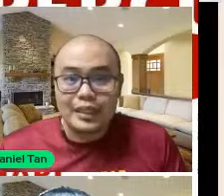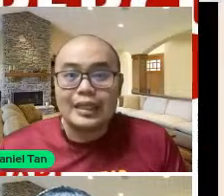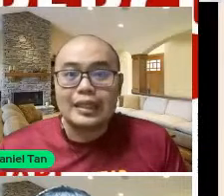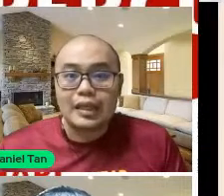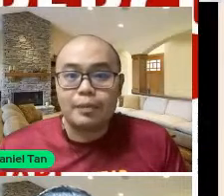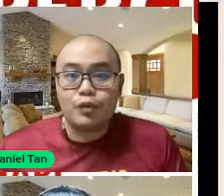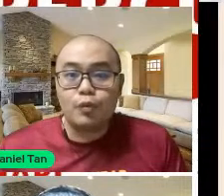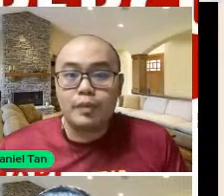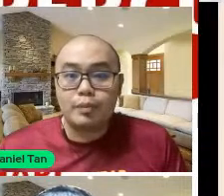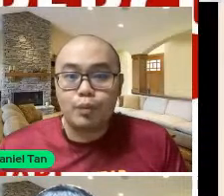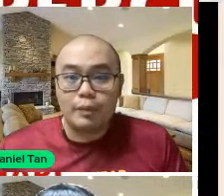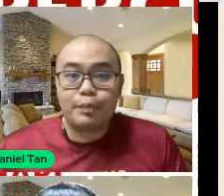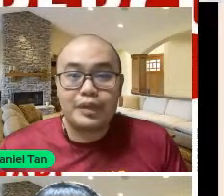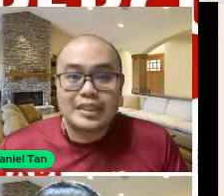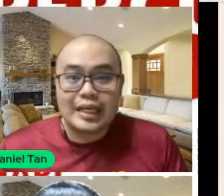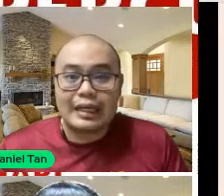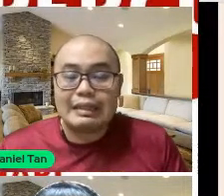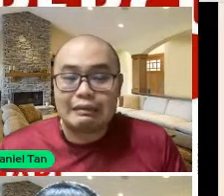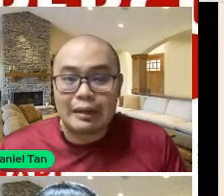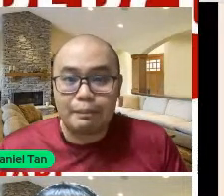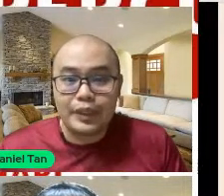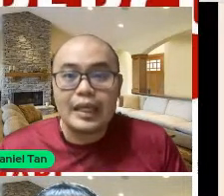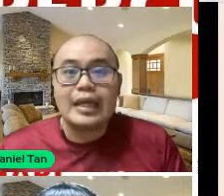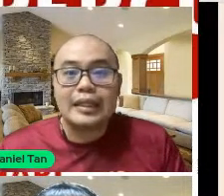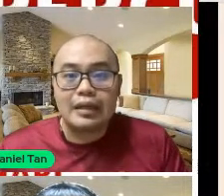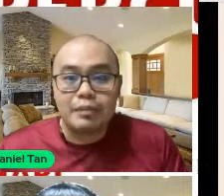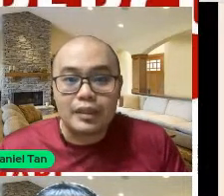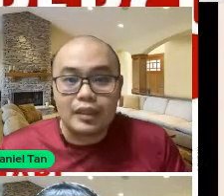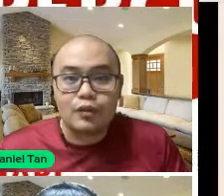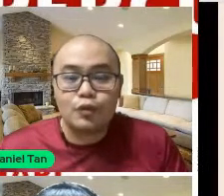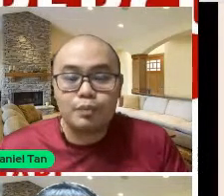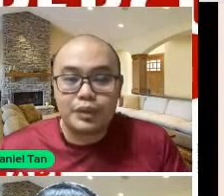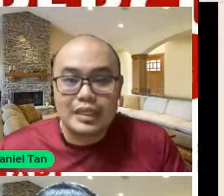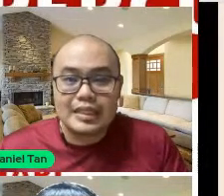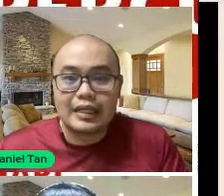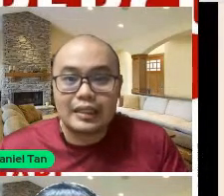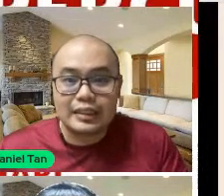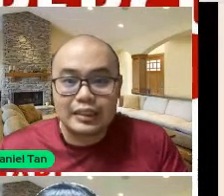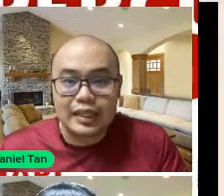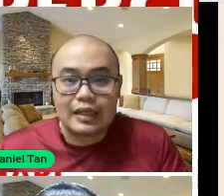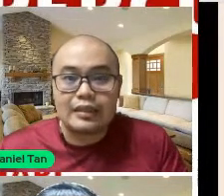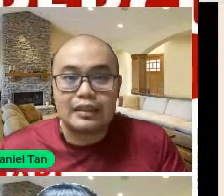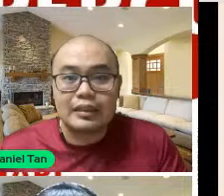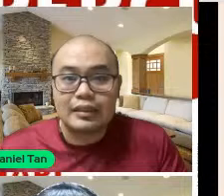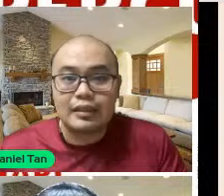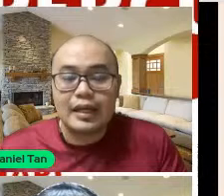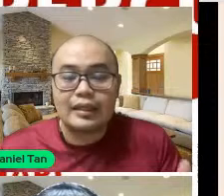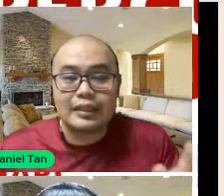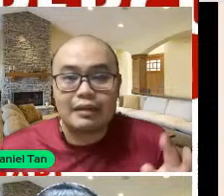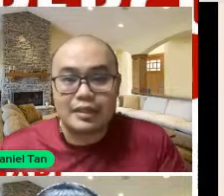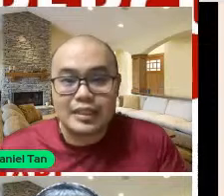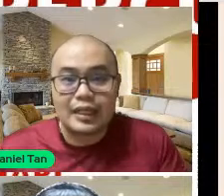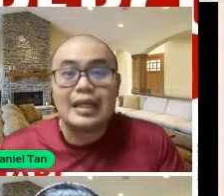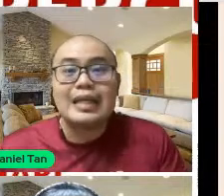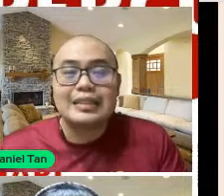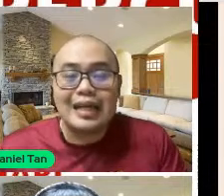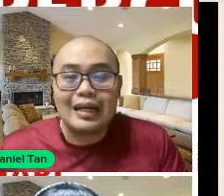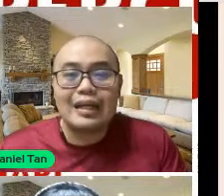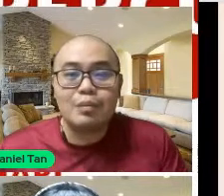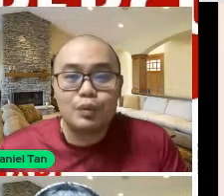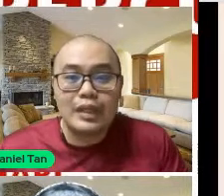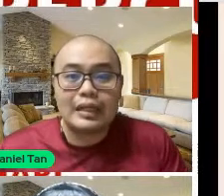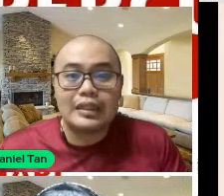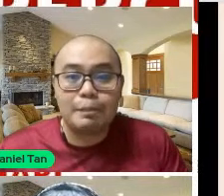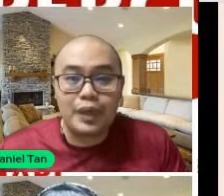murid-murid kita perlu membuat perancangan yang rapi dan mengikut perancangan kita yang kita rancak